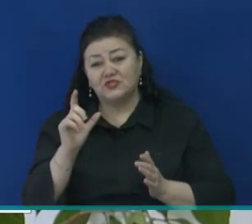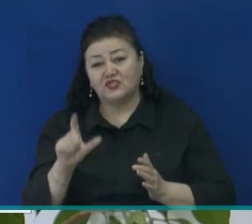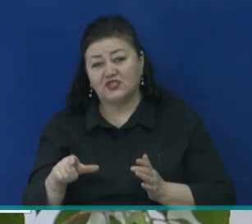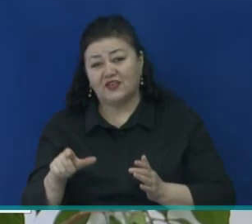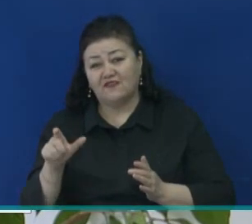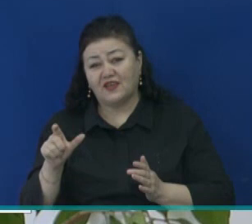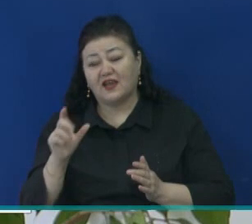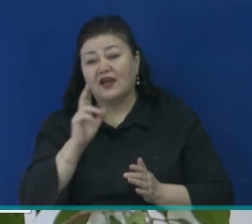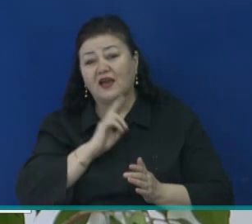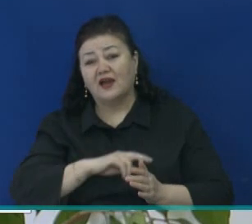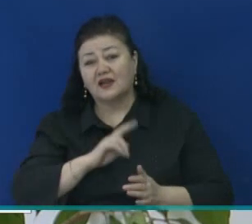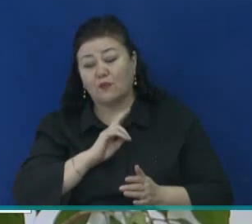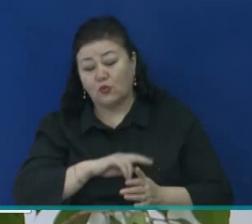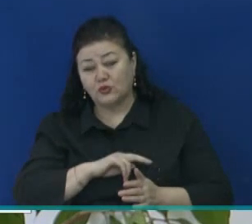істейді.